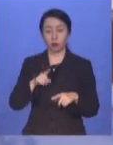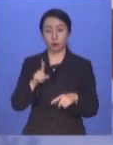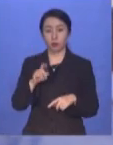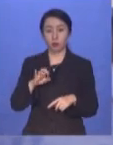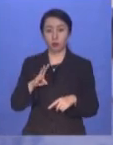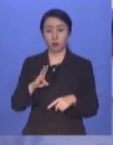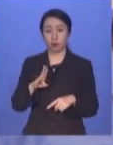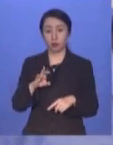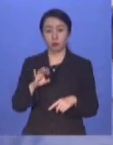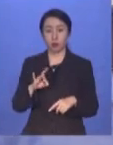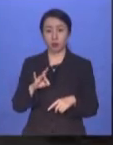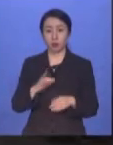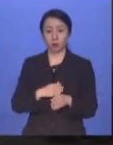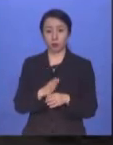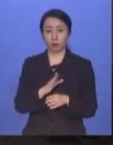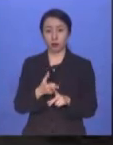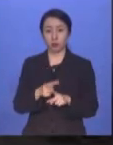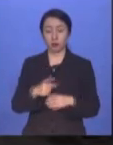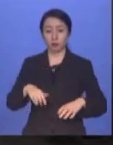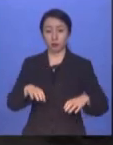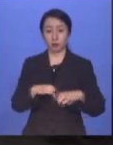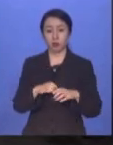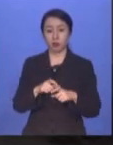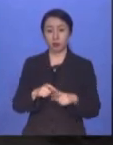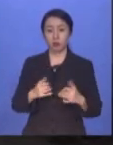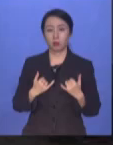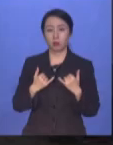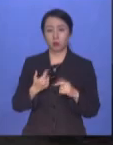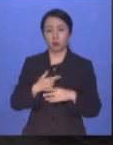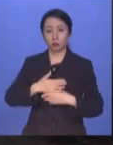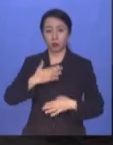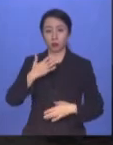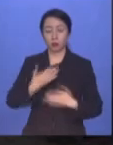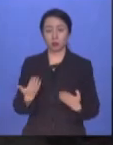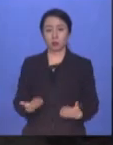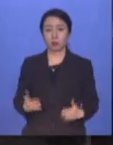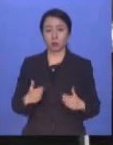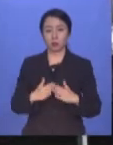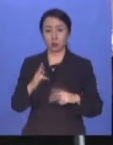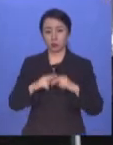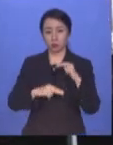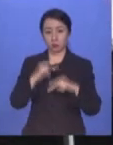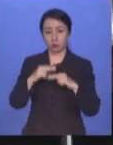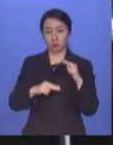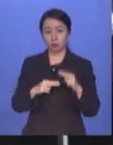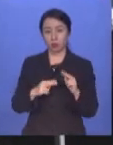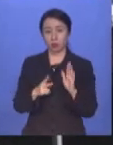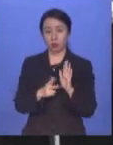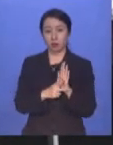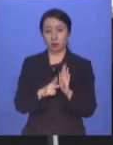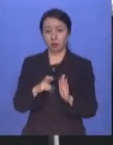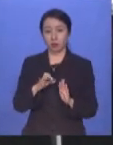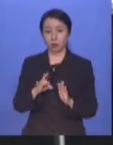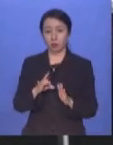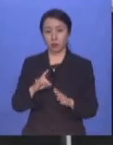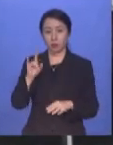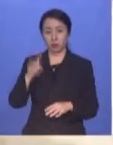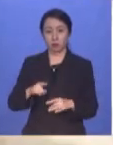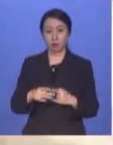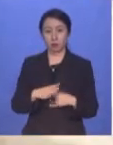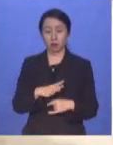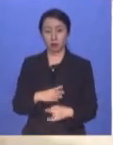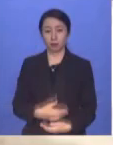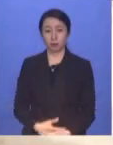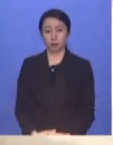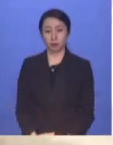сорғалап, пәтерлерге су кіреді. Одан бөлек көрші орналасқан көп қабатты тұрғын үйдегі құрылыстың салдарынан 8 пәтердің терезесі шағылған.